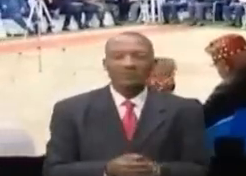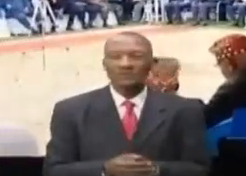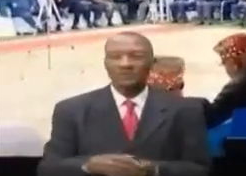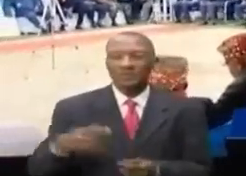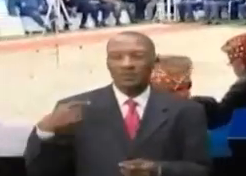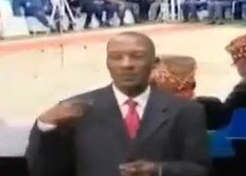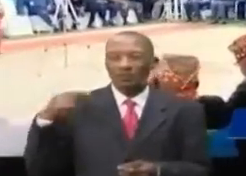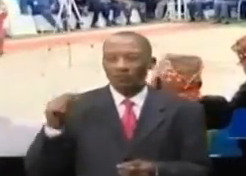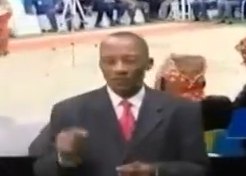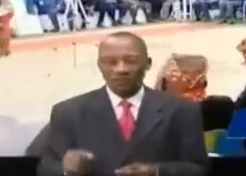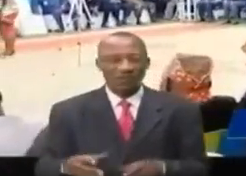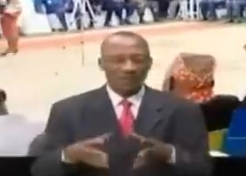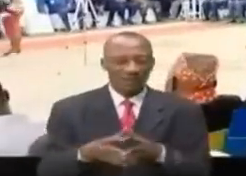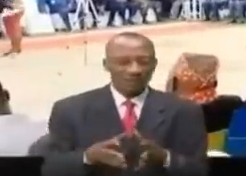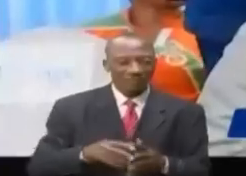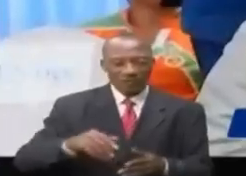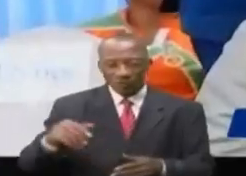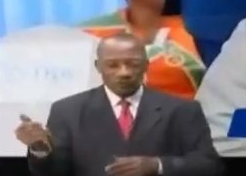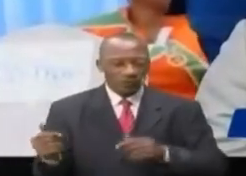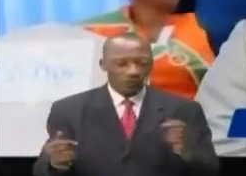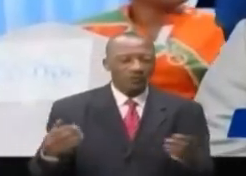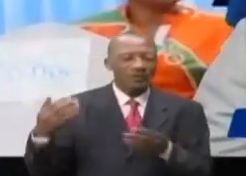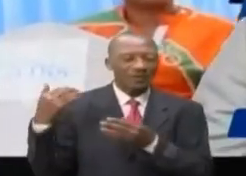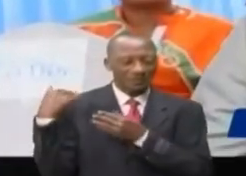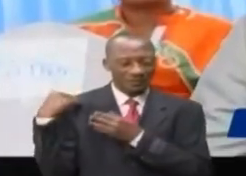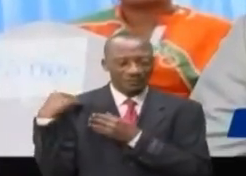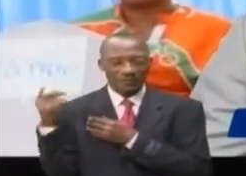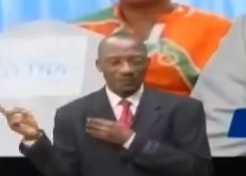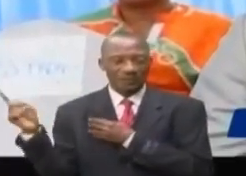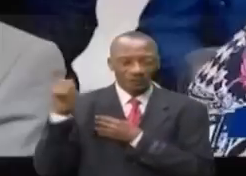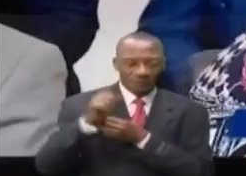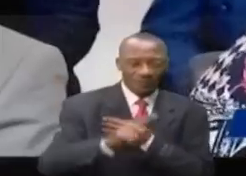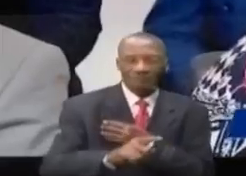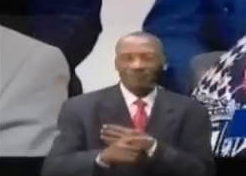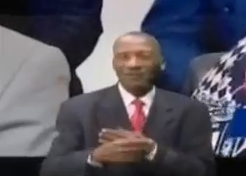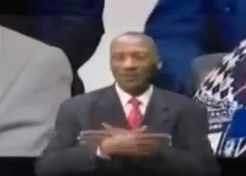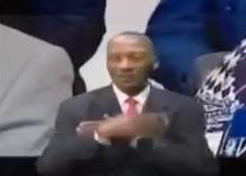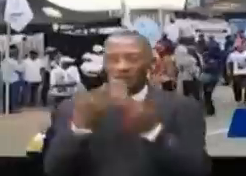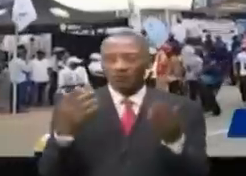autorités politico-militaires et religieuses ainsi que les agents et cadres de